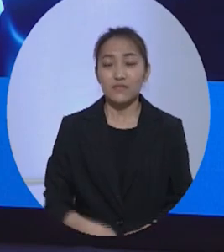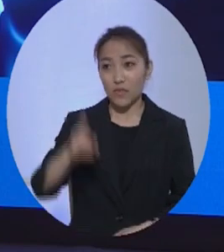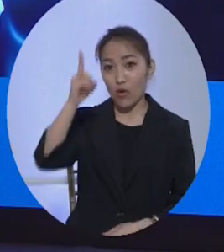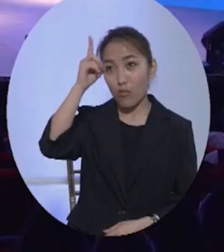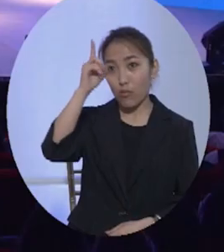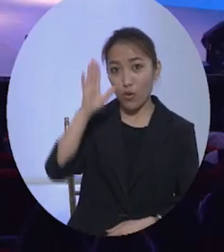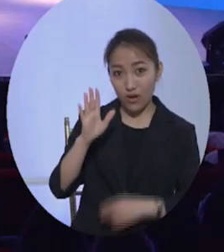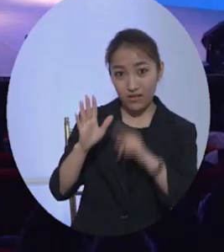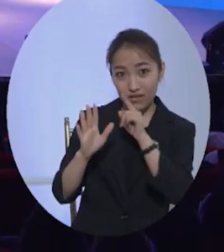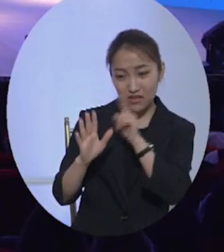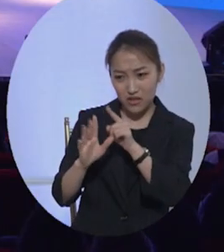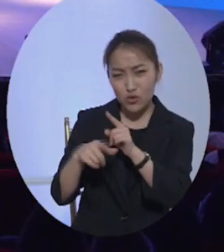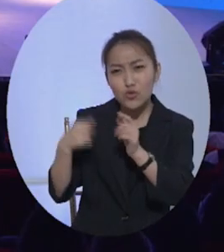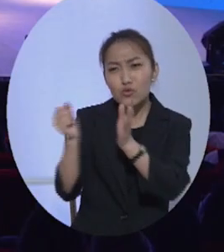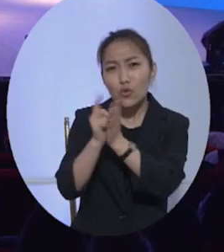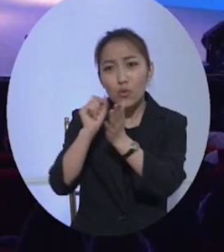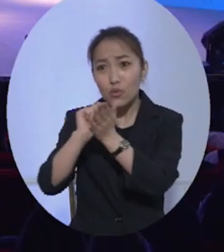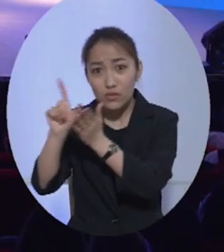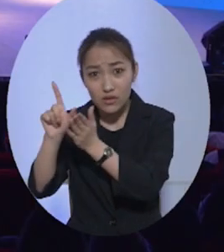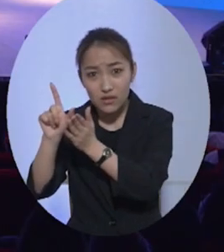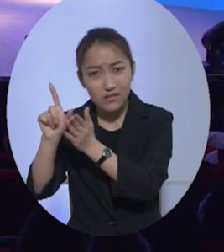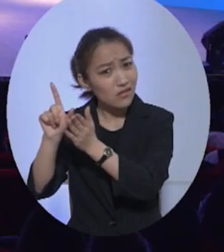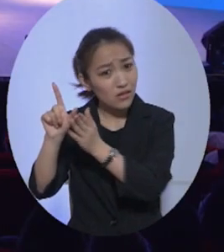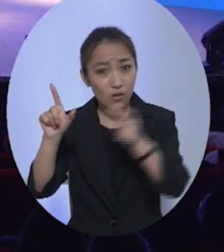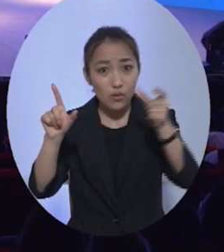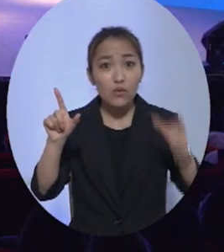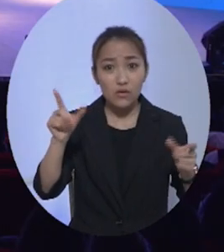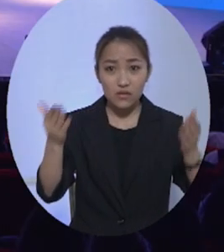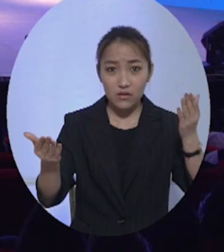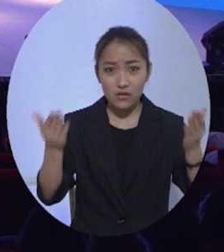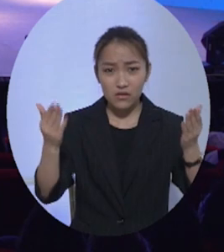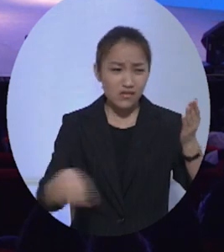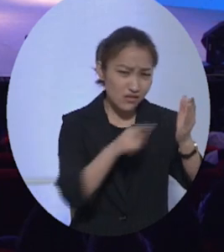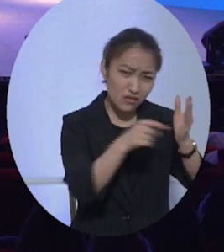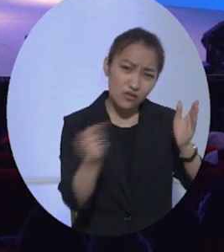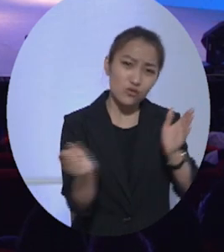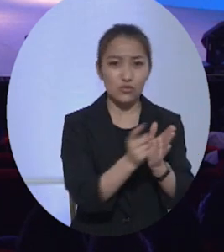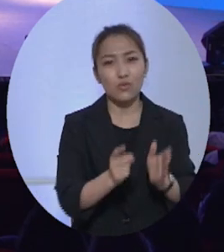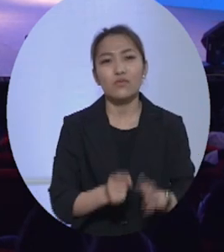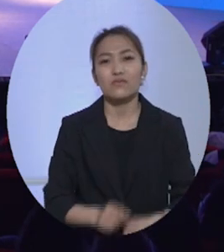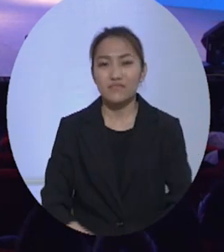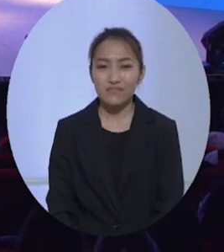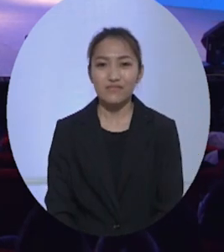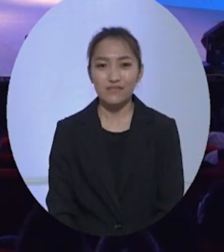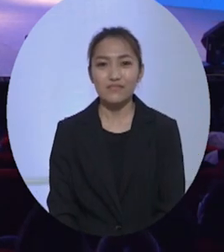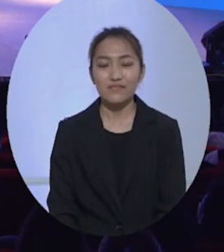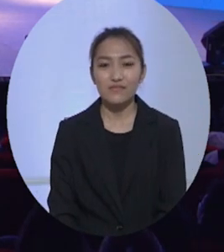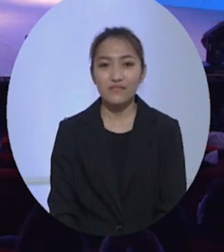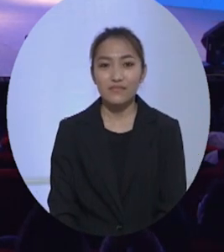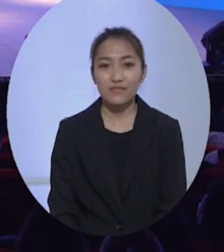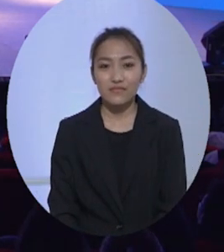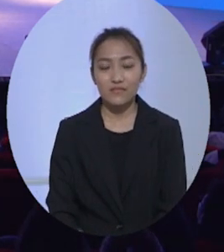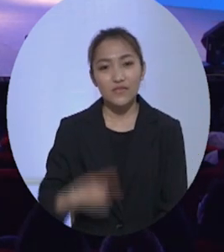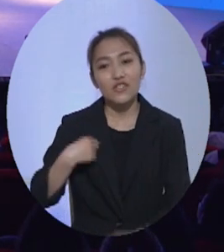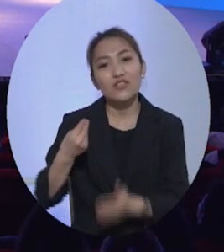бурхан гэсэн одоо үнд цөлсөөс хүн илүү чухал юм гэдгийг бол чухалчилж тавьж исэн байдаг юм аа. За ингээд одоо би